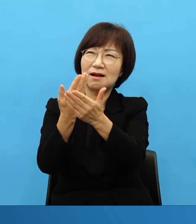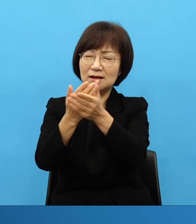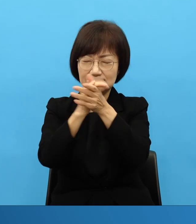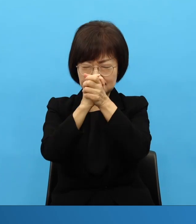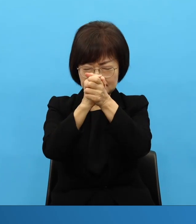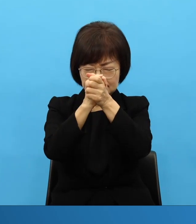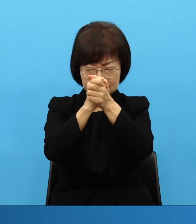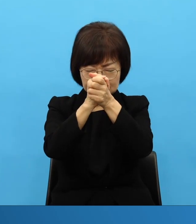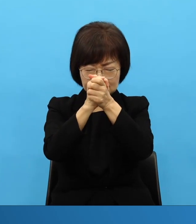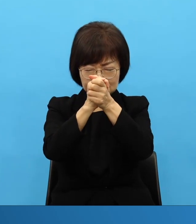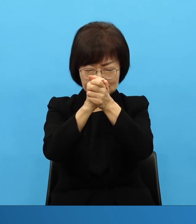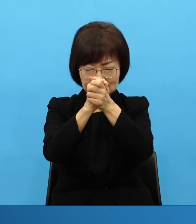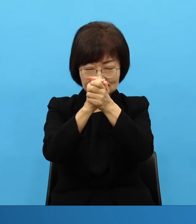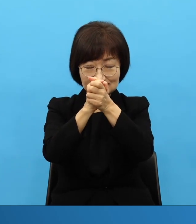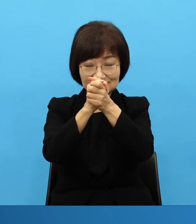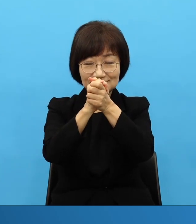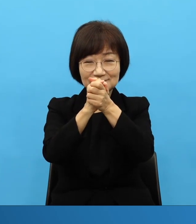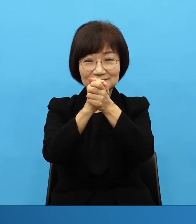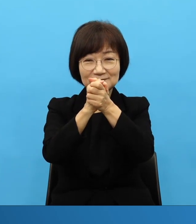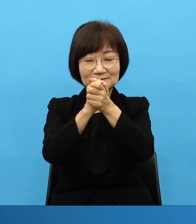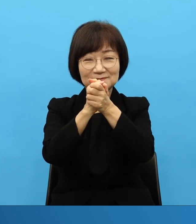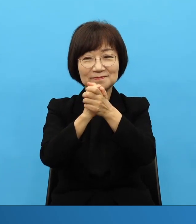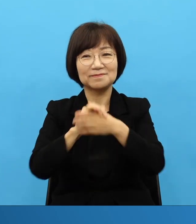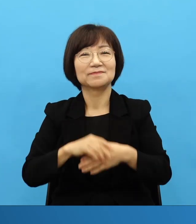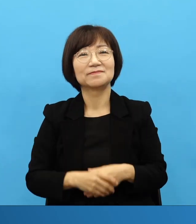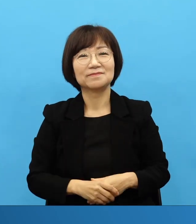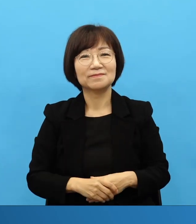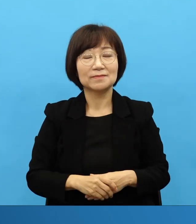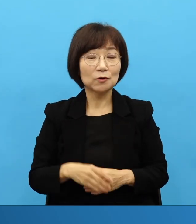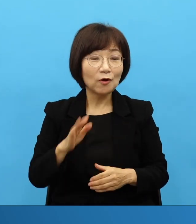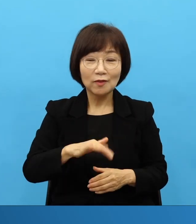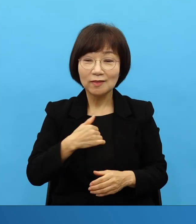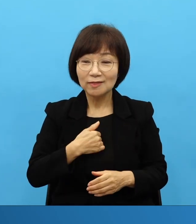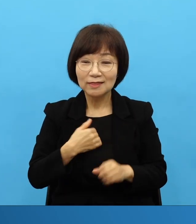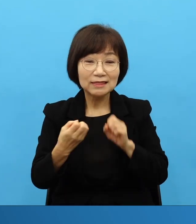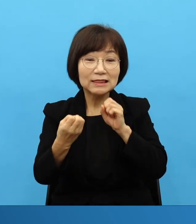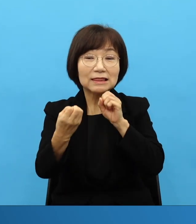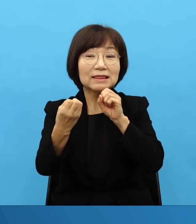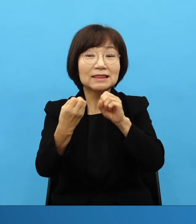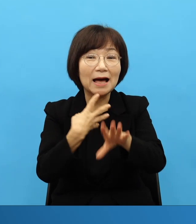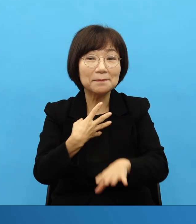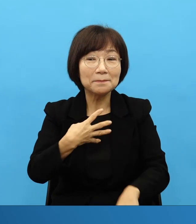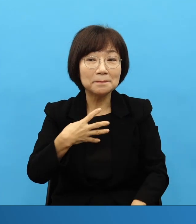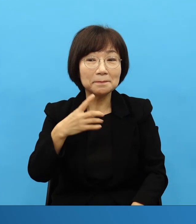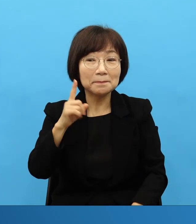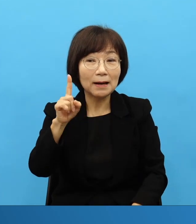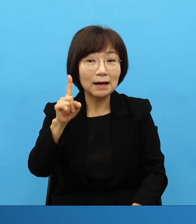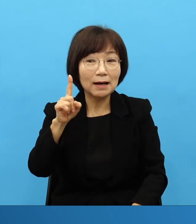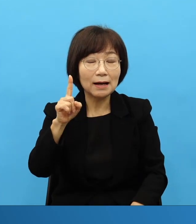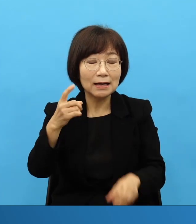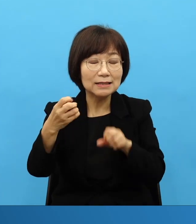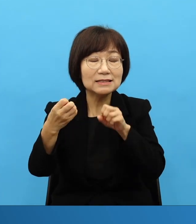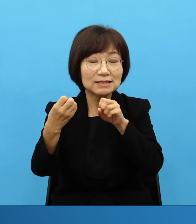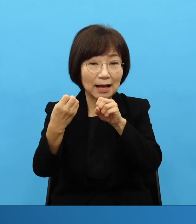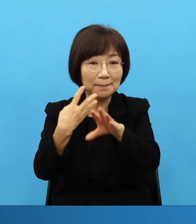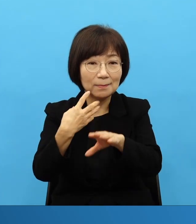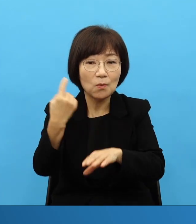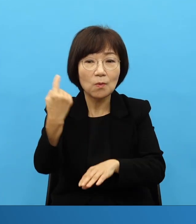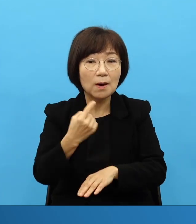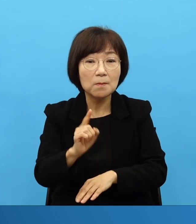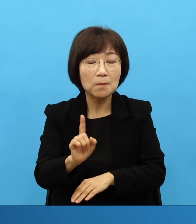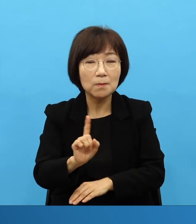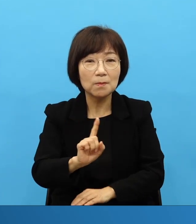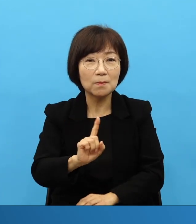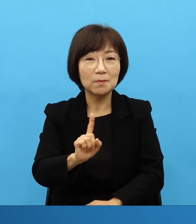했는데 아까 얘기한 대로요. 제게 응답이 하나 왔어요. All I did was pray for this, and like I said before, I had an